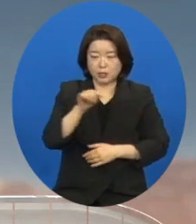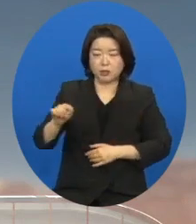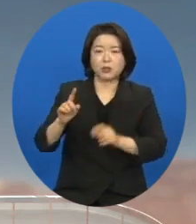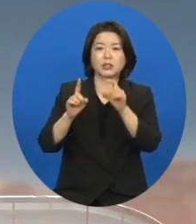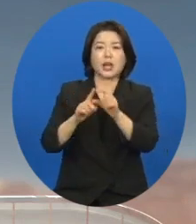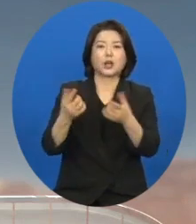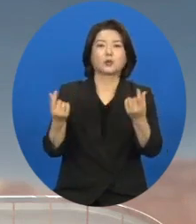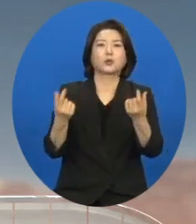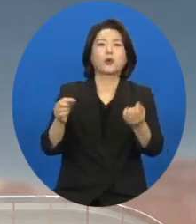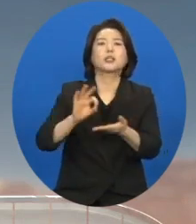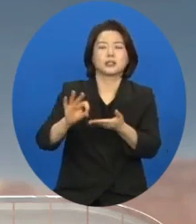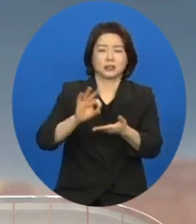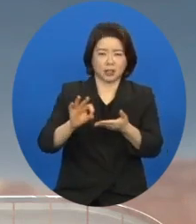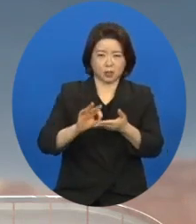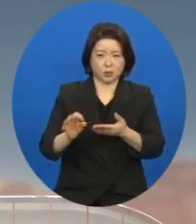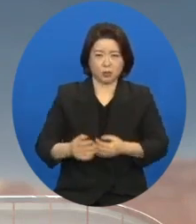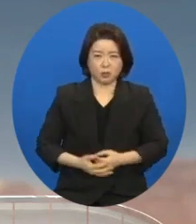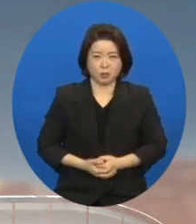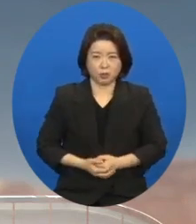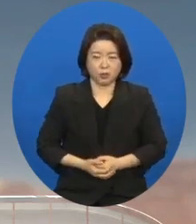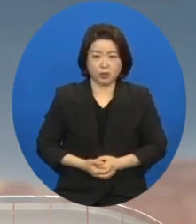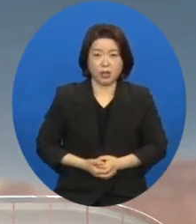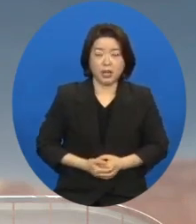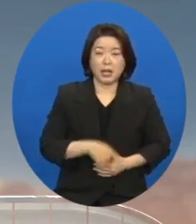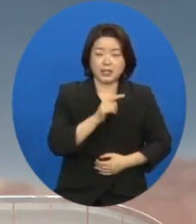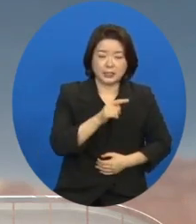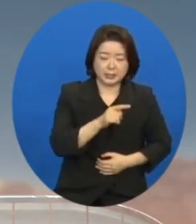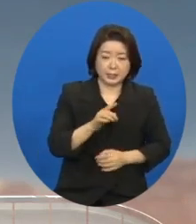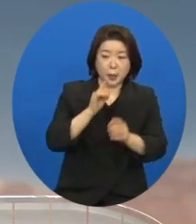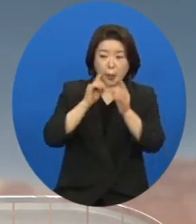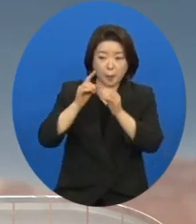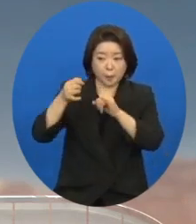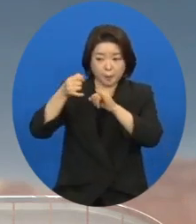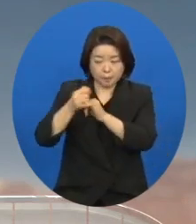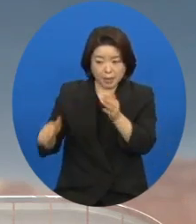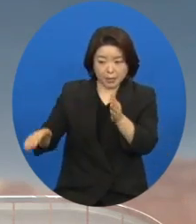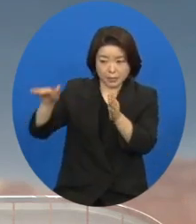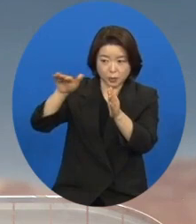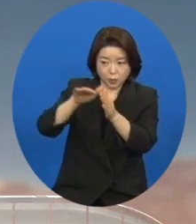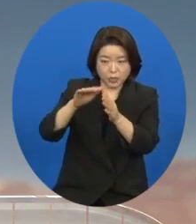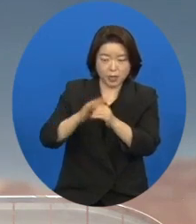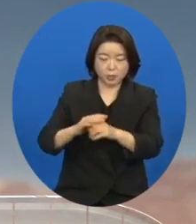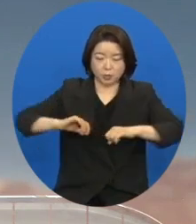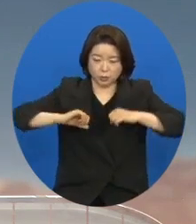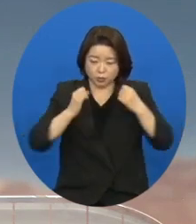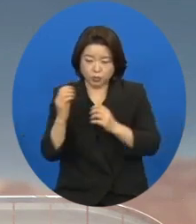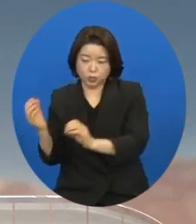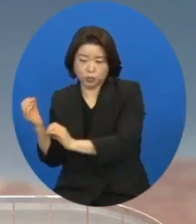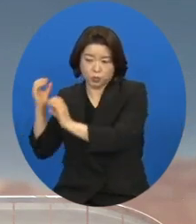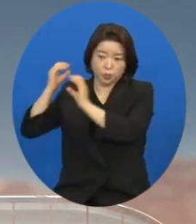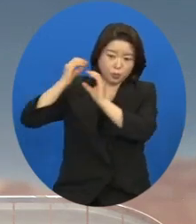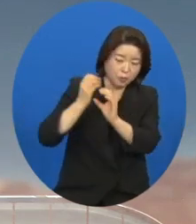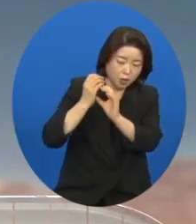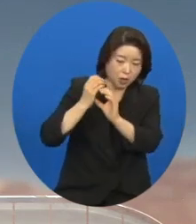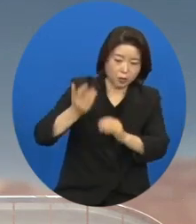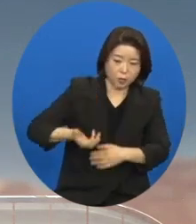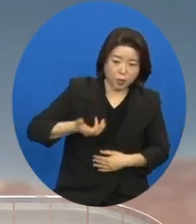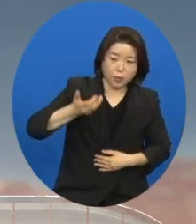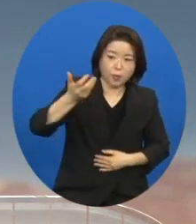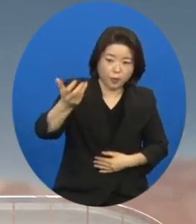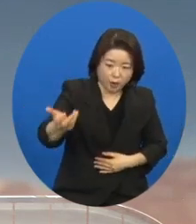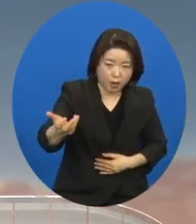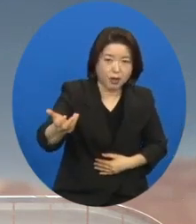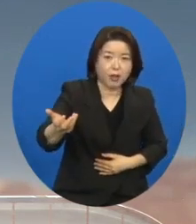앞에 그 말씀이라고 상징된 그 언약궤를 순종으로 메고 나아갔더니